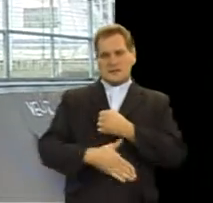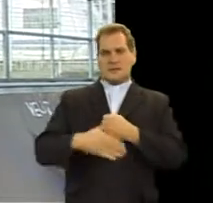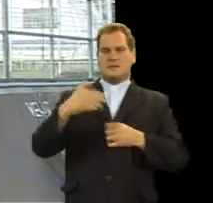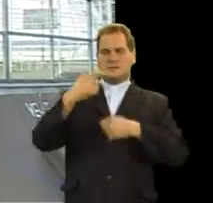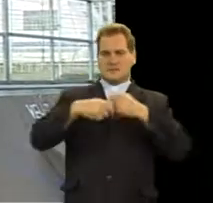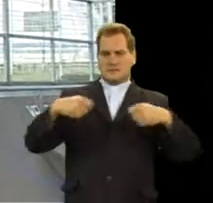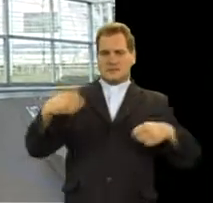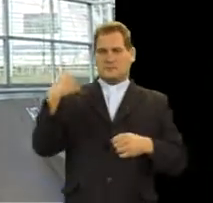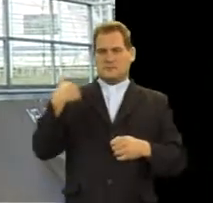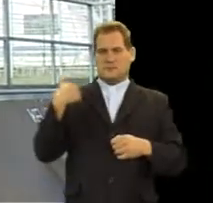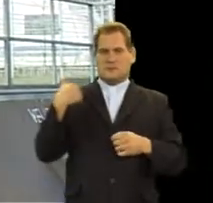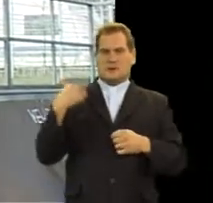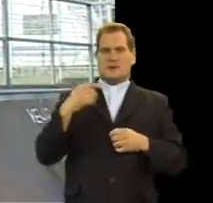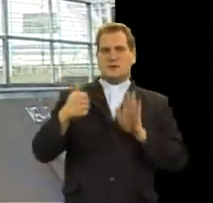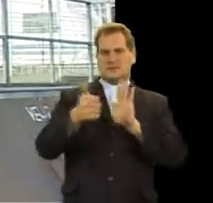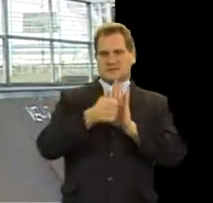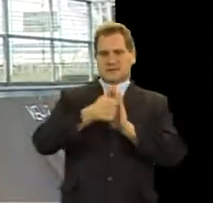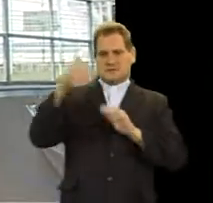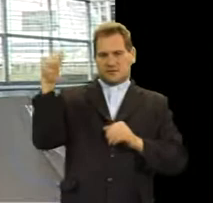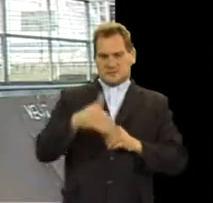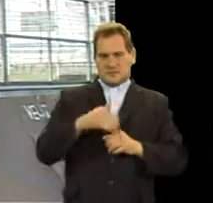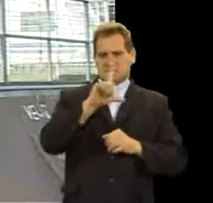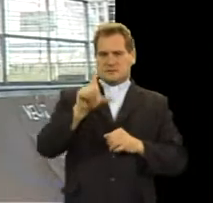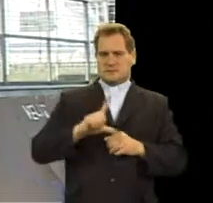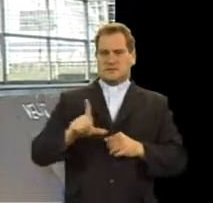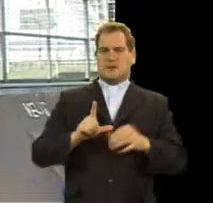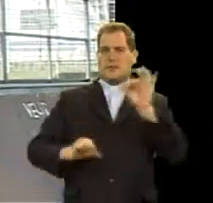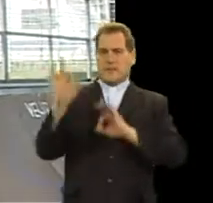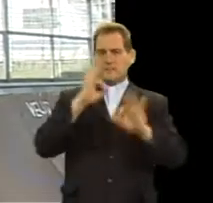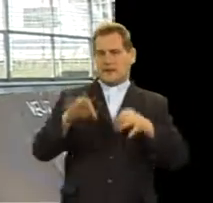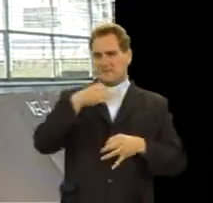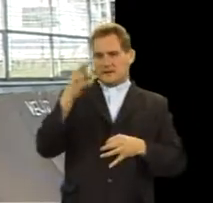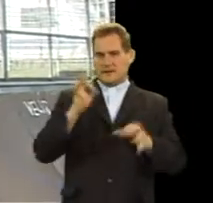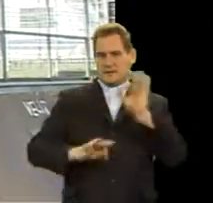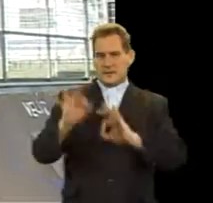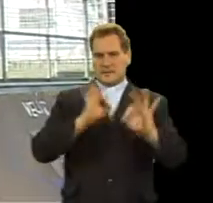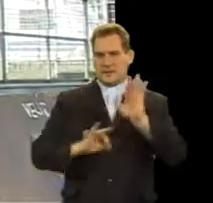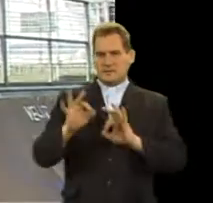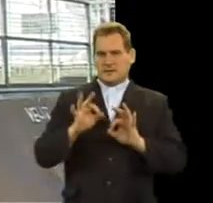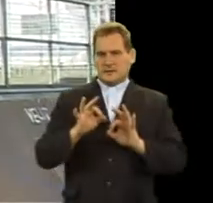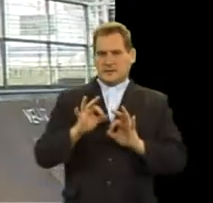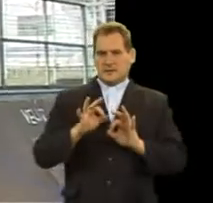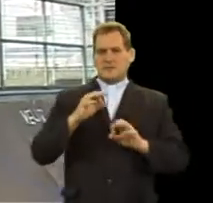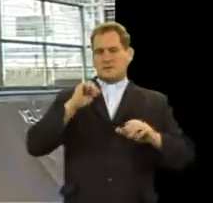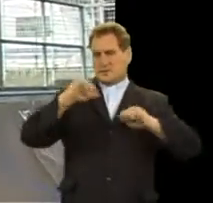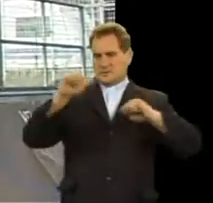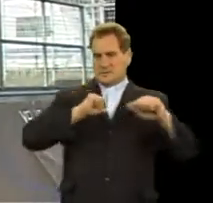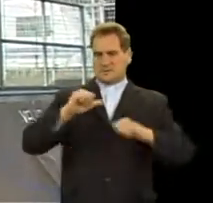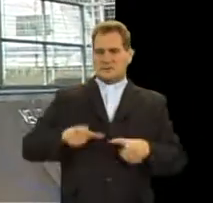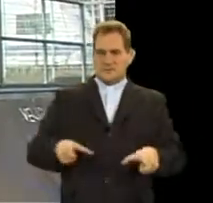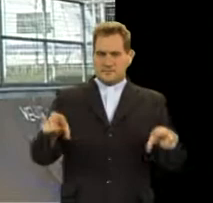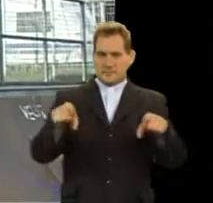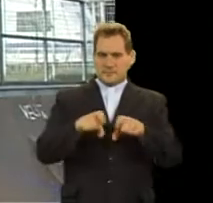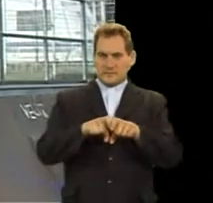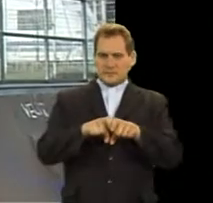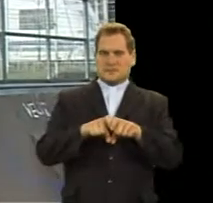był z aktem dewastacji, to 16 tysięcy złotych. To nie mówię oczywiście o naturalnej eksploatacji, która może cieszyć zarządcę obiektu, bo świadczy o tym, że